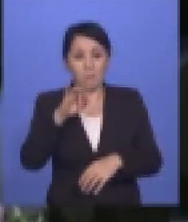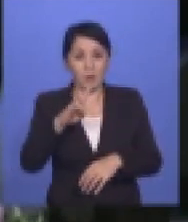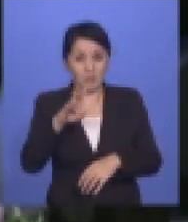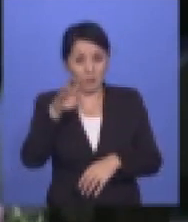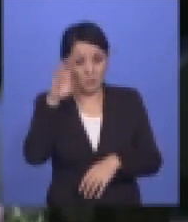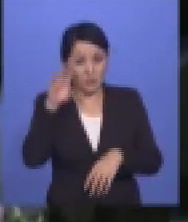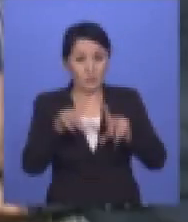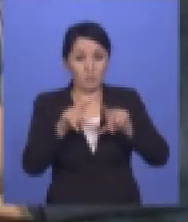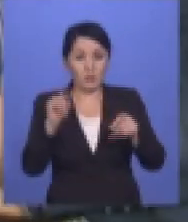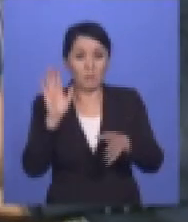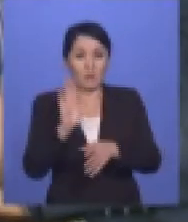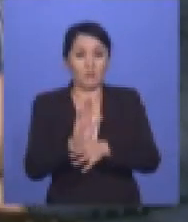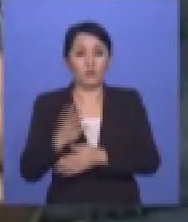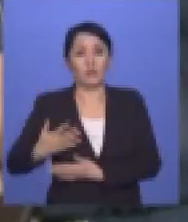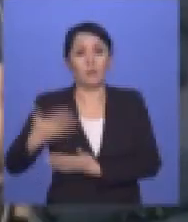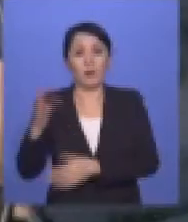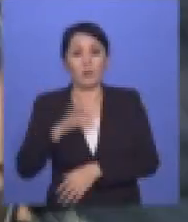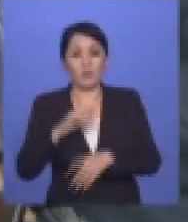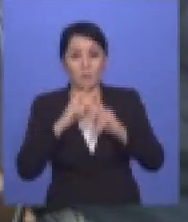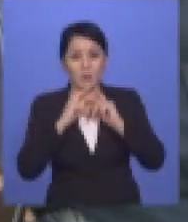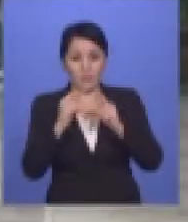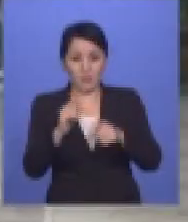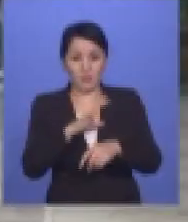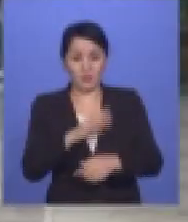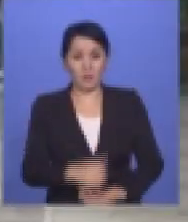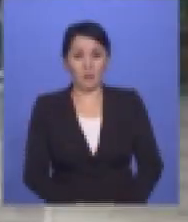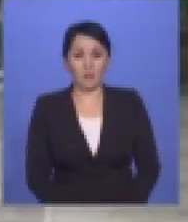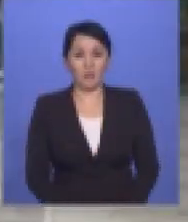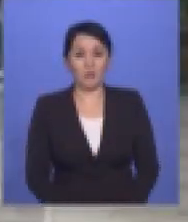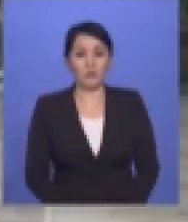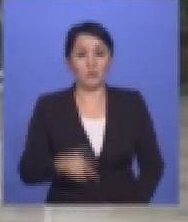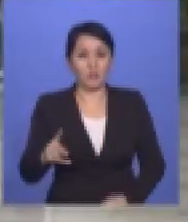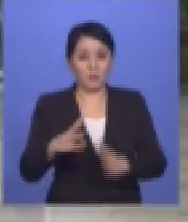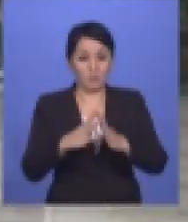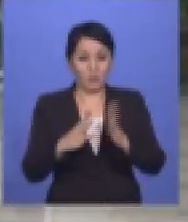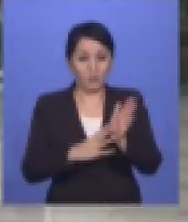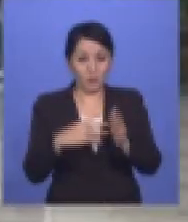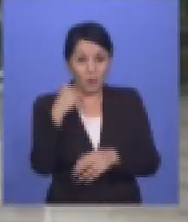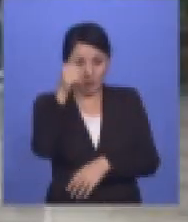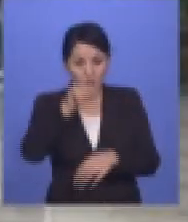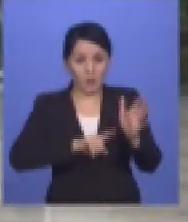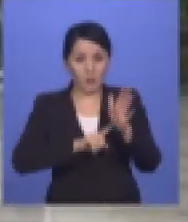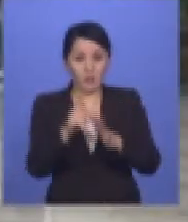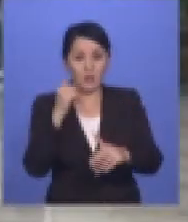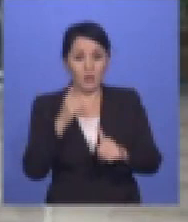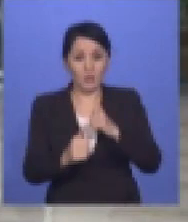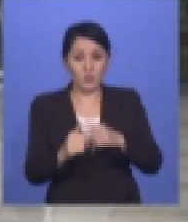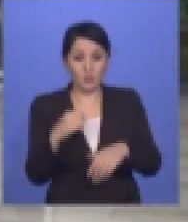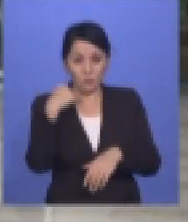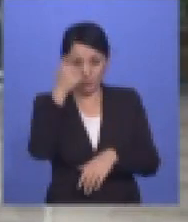мемлекет басшысының жарлығымен құрмет орденімен марапатталды. Осы 2019-дан бастап жылдан жылға